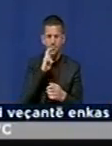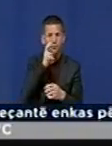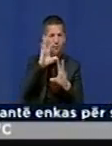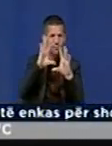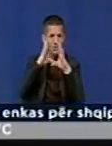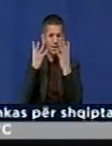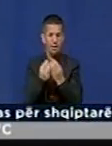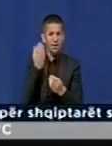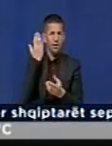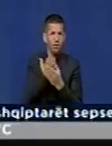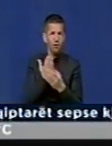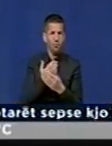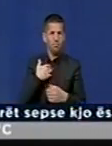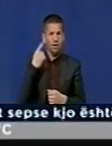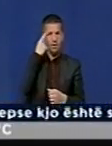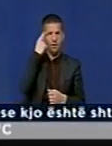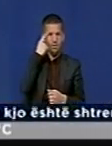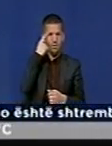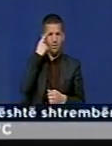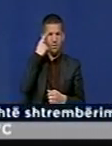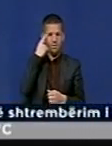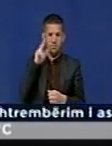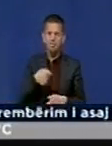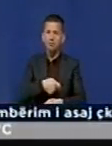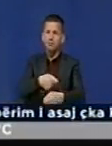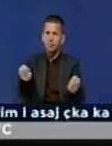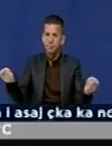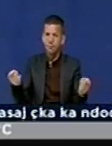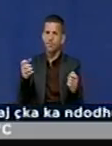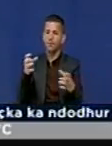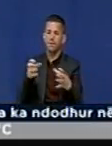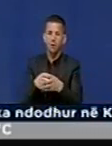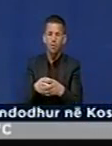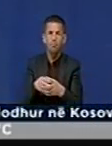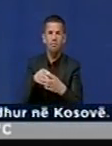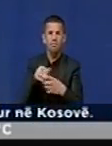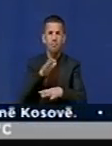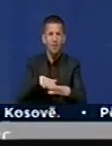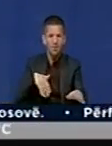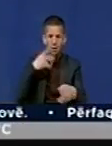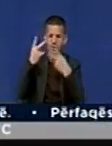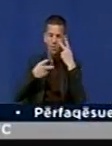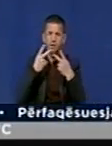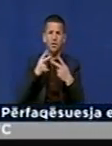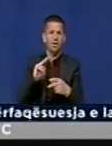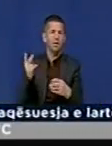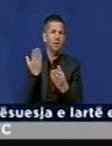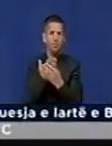dokumentet që i di unë. Krejt dokumentet i kam shpërnda në grup parlamentar për komision për legislacion. Dokument tjetër